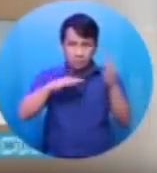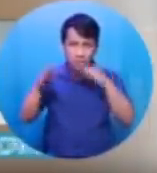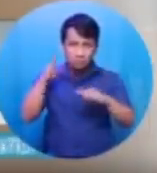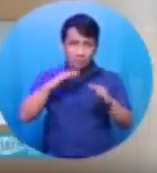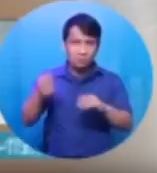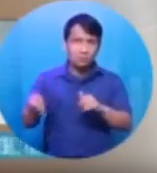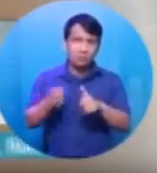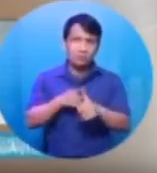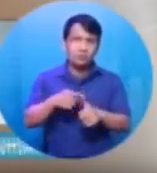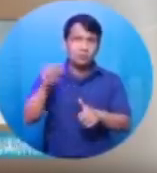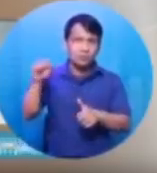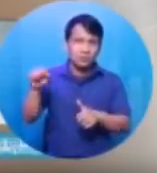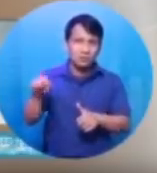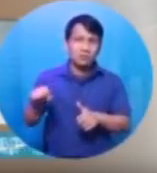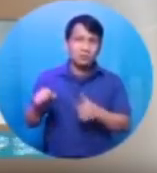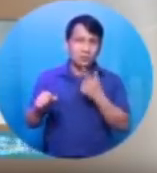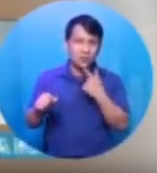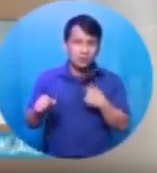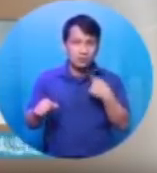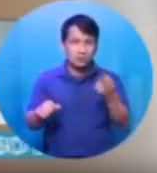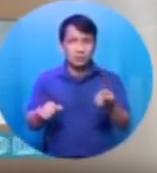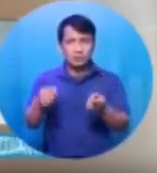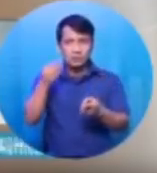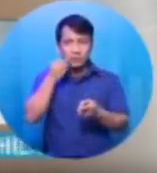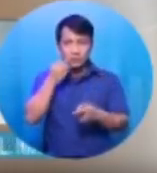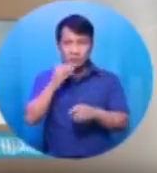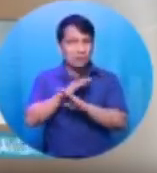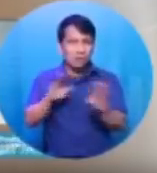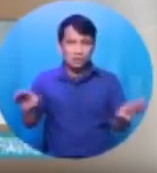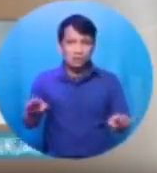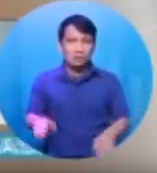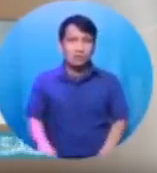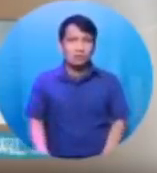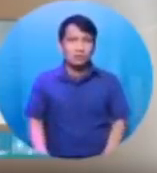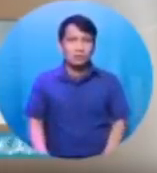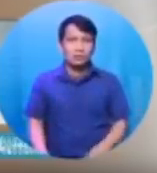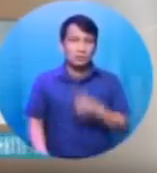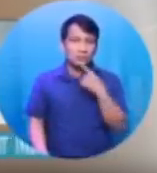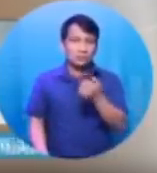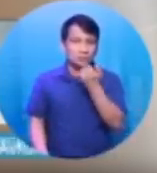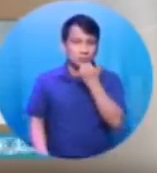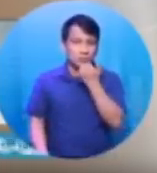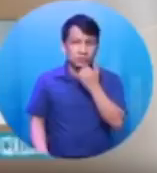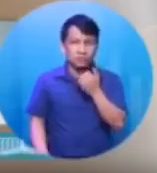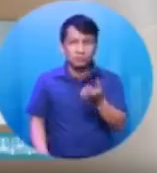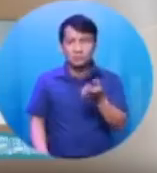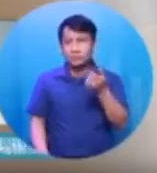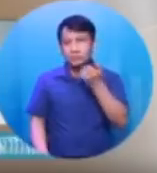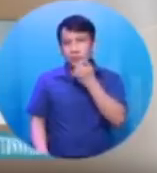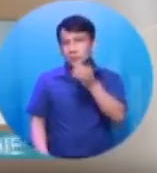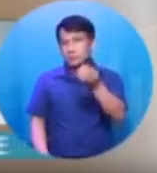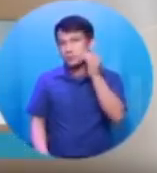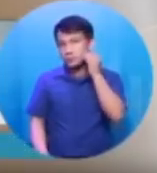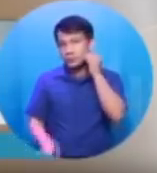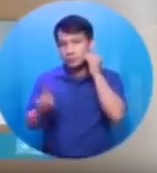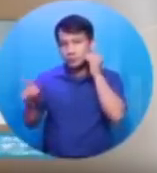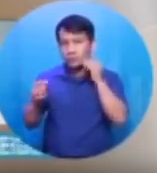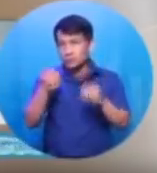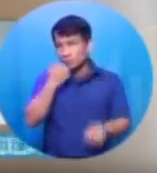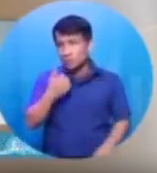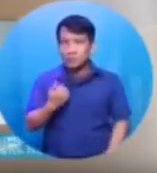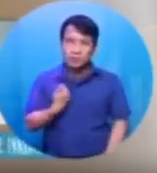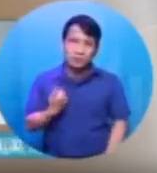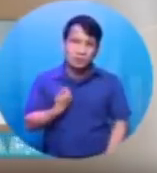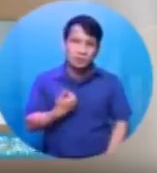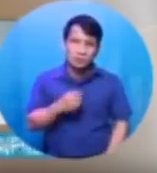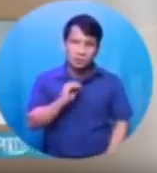mo. Nung una, oo, tapos kausapin mo si Odette, sabi mo, ayaw mo na. Hindi kasalanan ni Odette, kasalanan mo. Kasi, opo, sir,